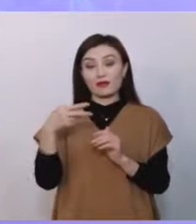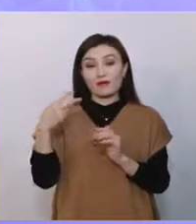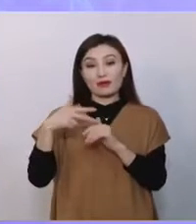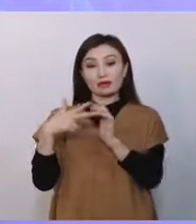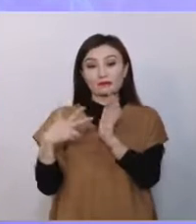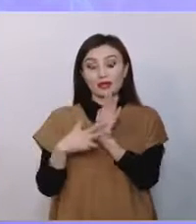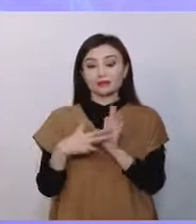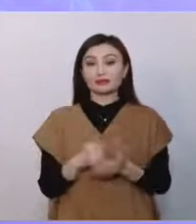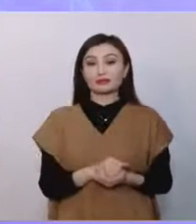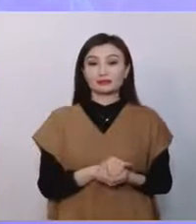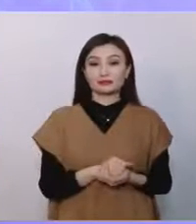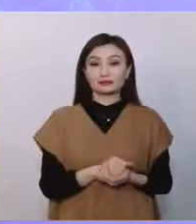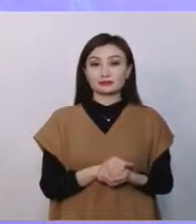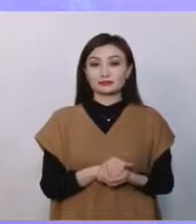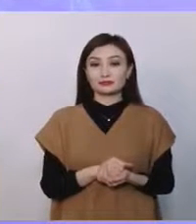18